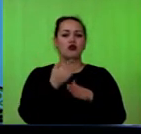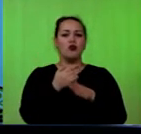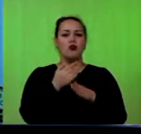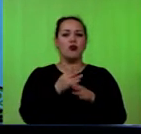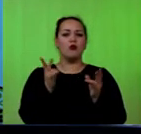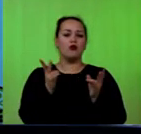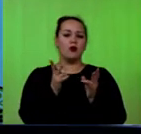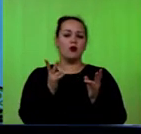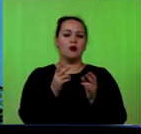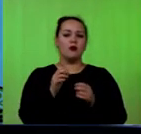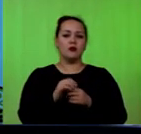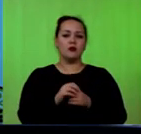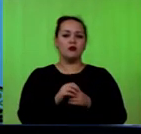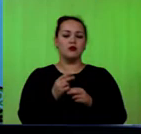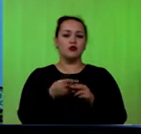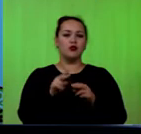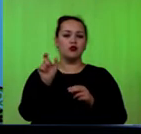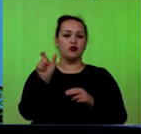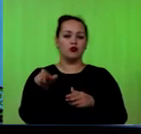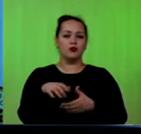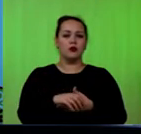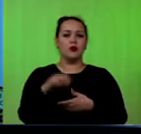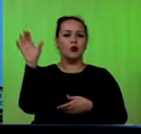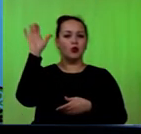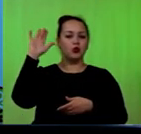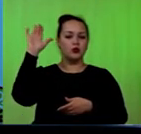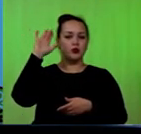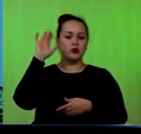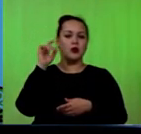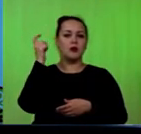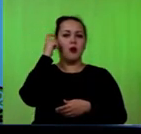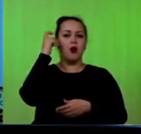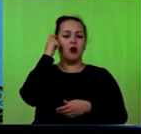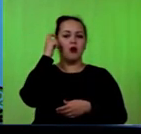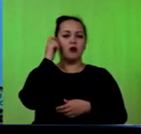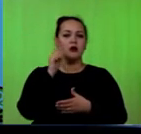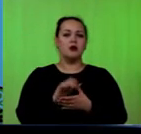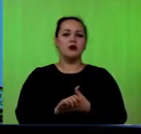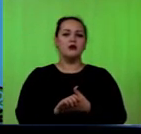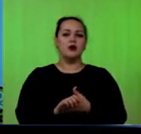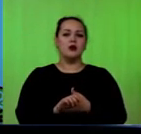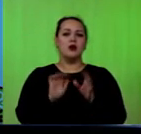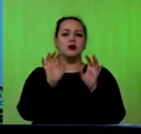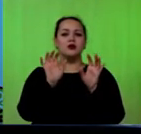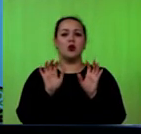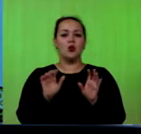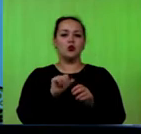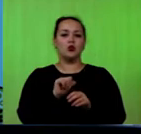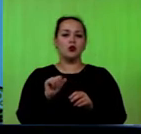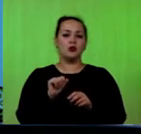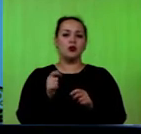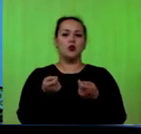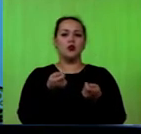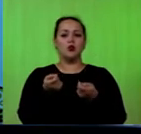ему в узбекистане махалля признанный законом механизм самоуправления граждан